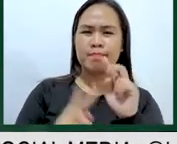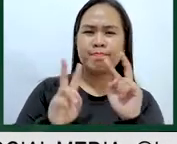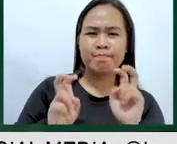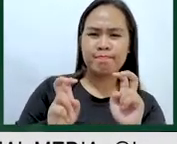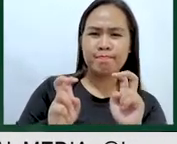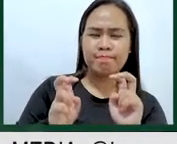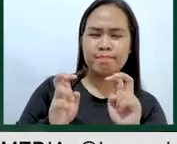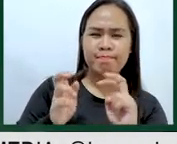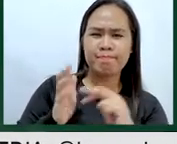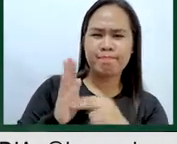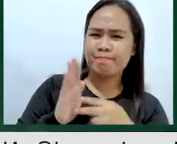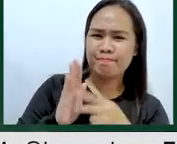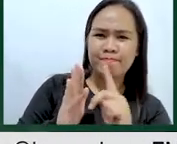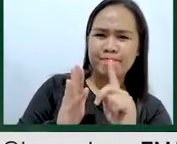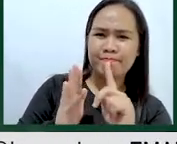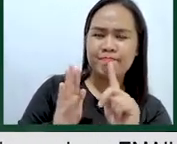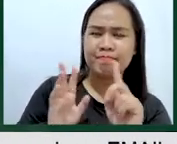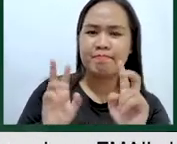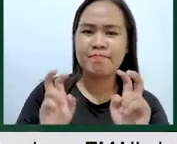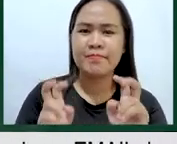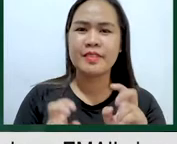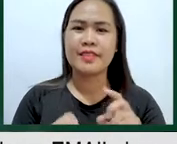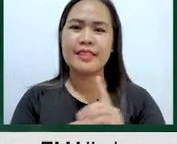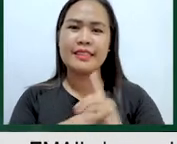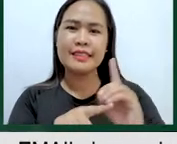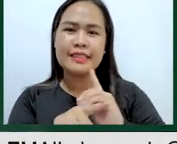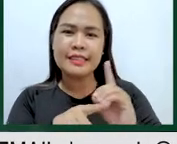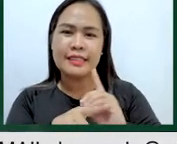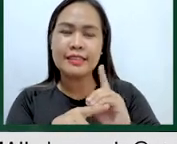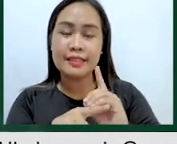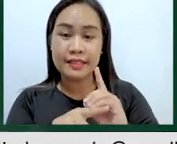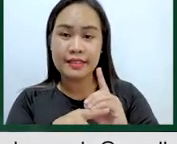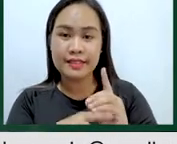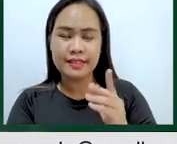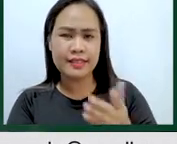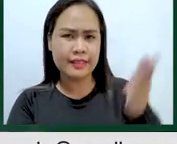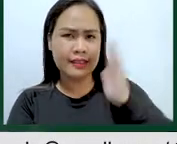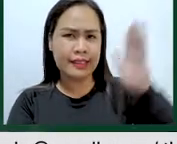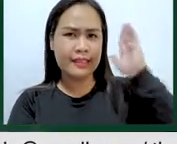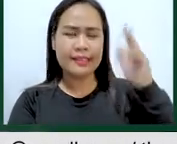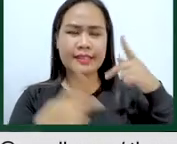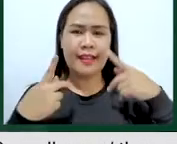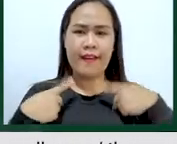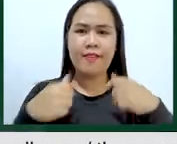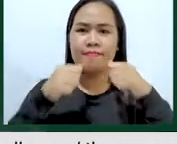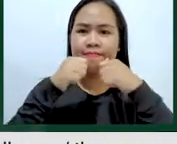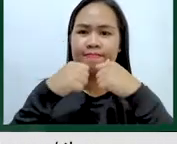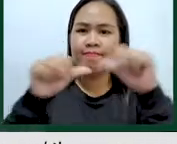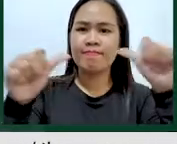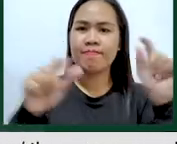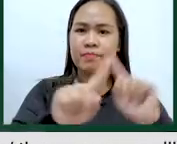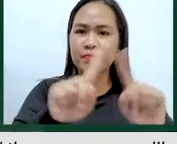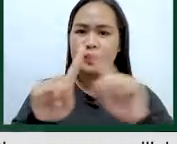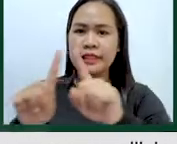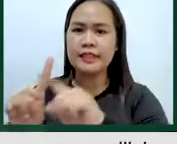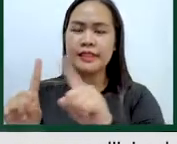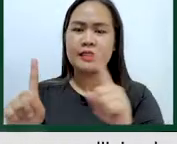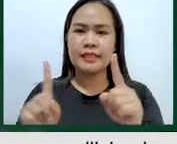kamakailan binalita po, no, inanunsyo na ang mga sementeryo po sa National Capital Region